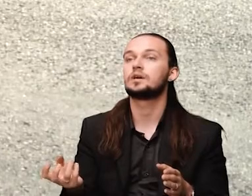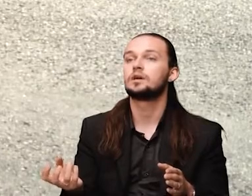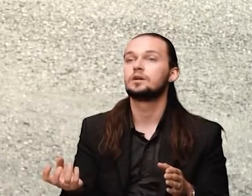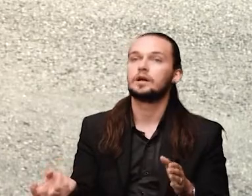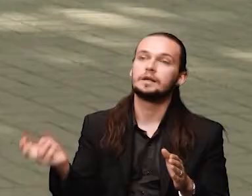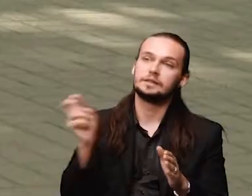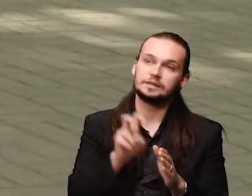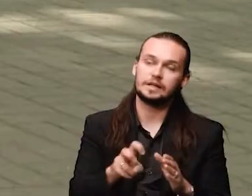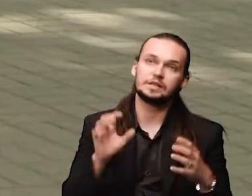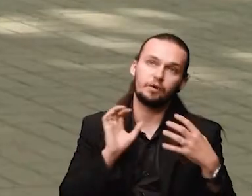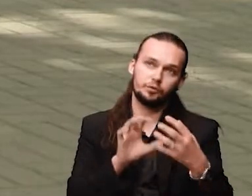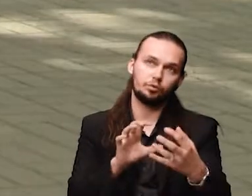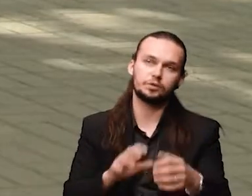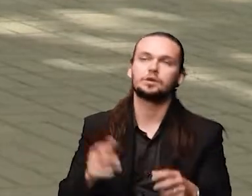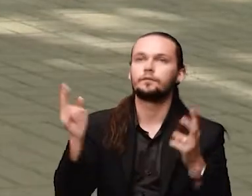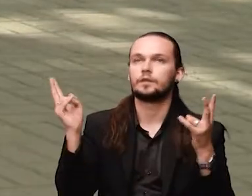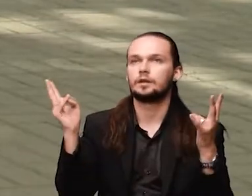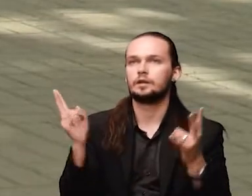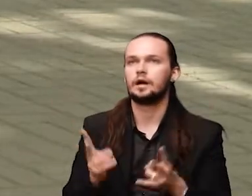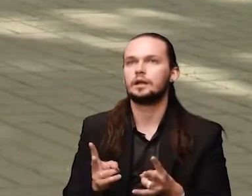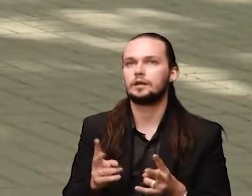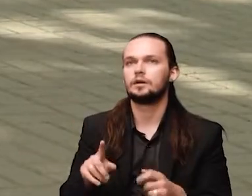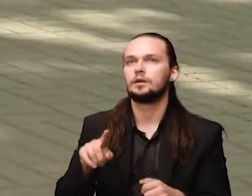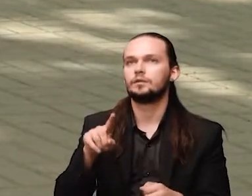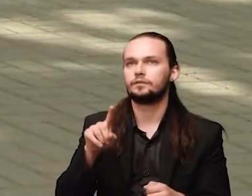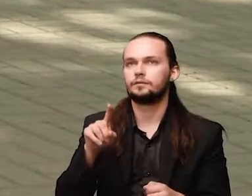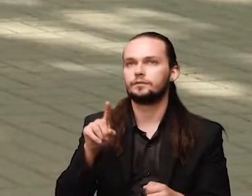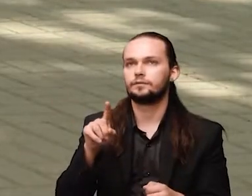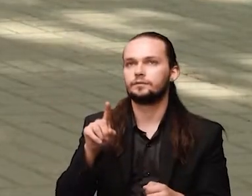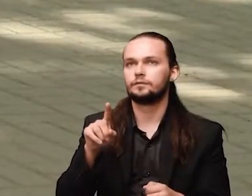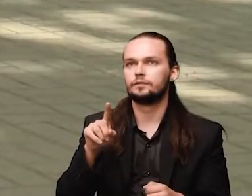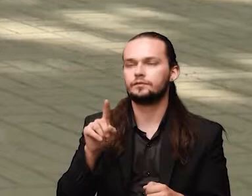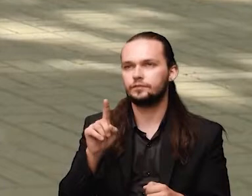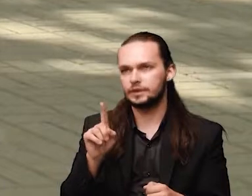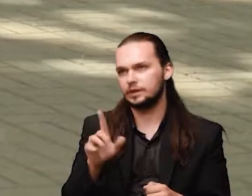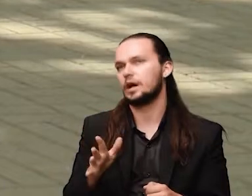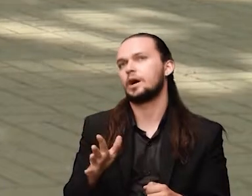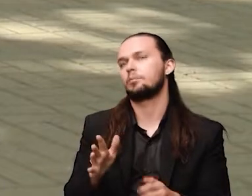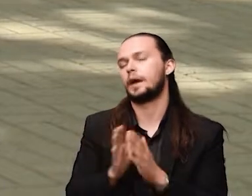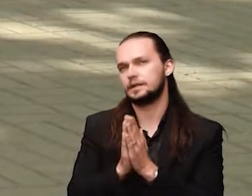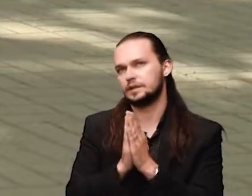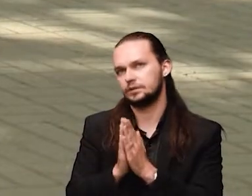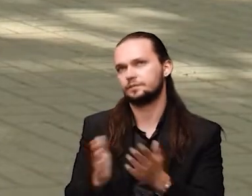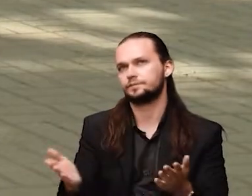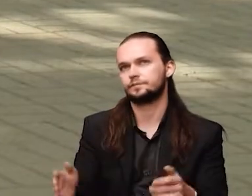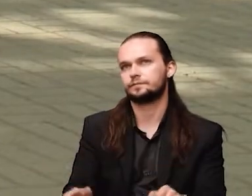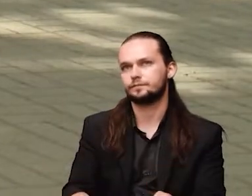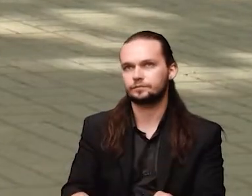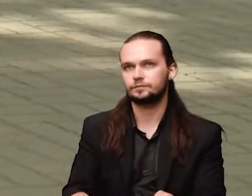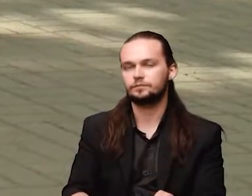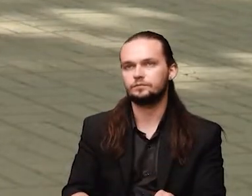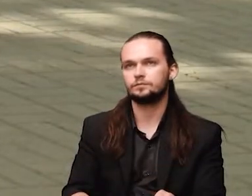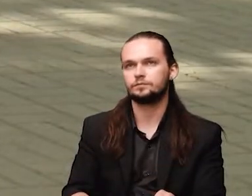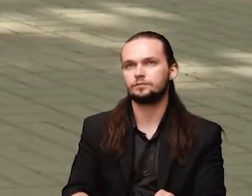сесть в автобус, чтобы тебе это подняли автоматически. Надо всегда устраивать какой-то цирк с конями, получается. То, что у них